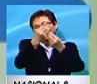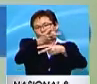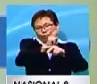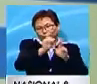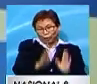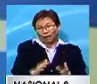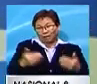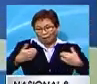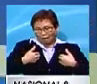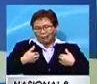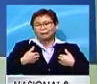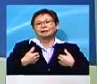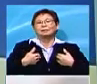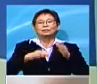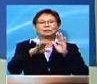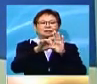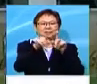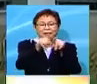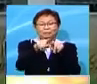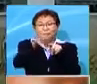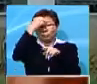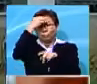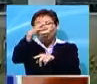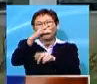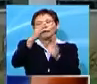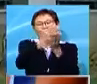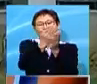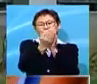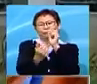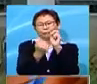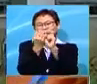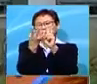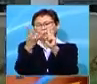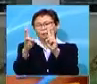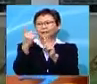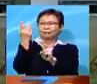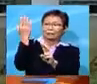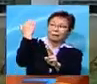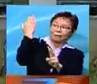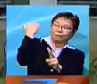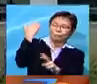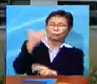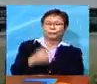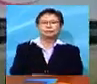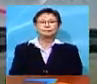pinjaman sedia ada seperti yang diumumkan dalam bajet 2017 lalu.